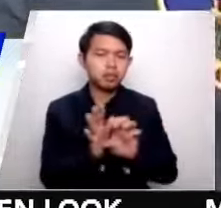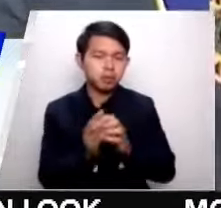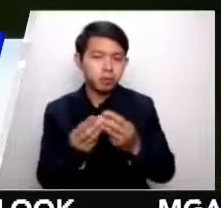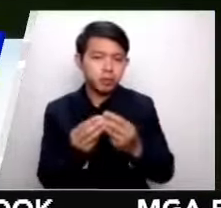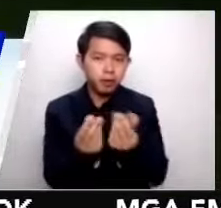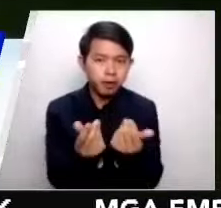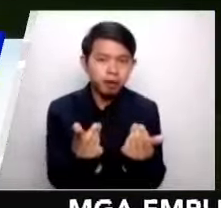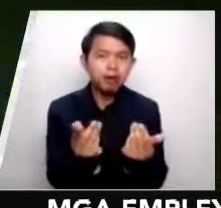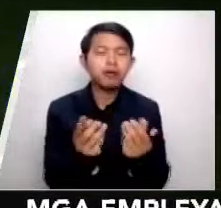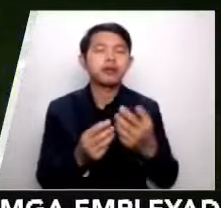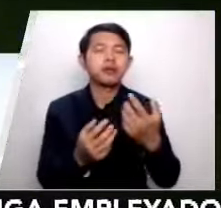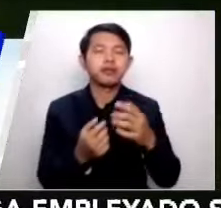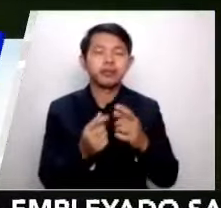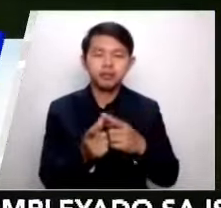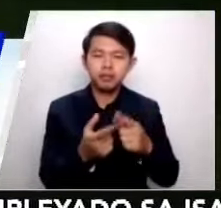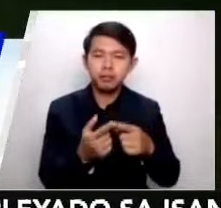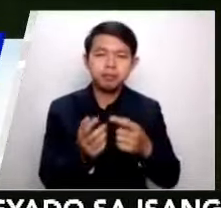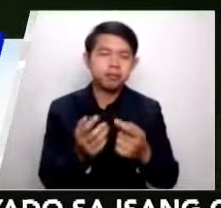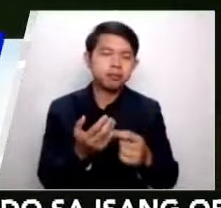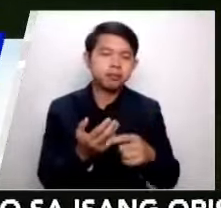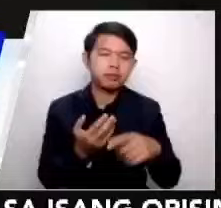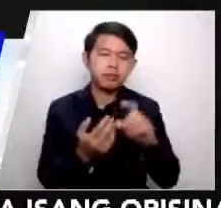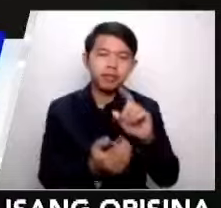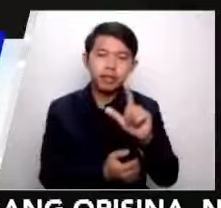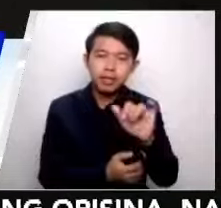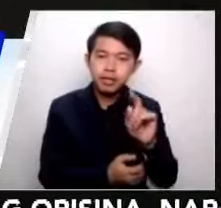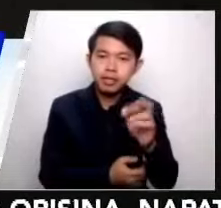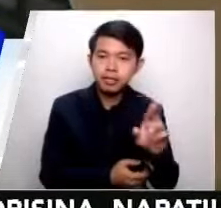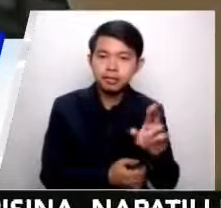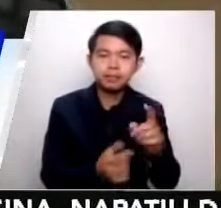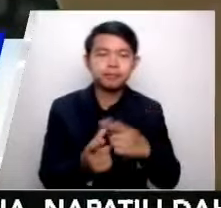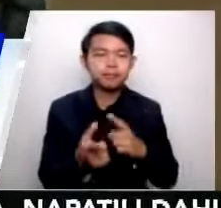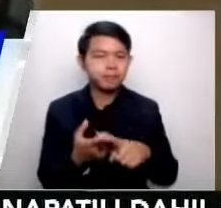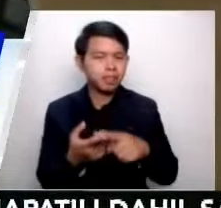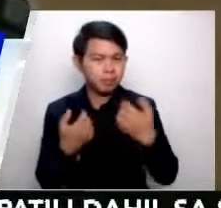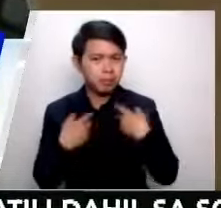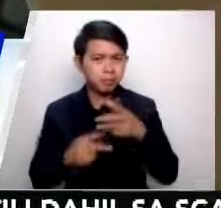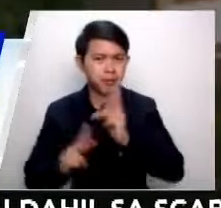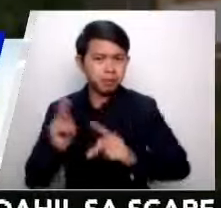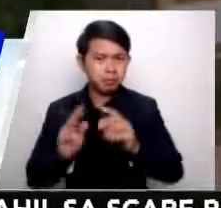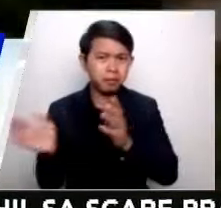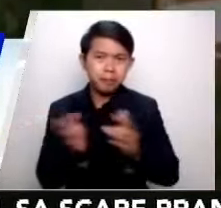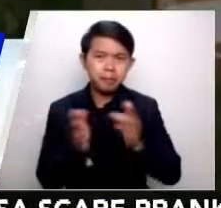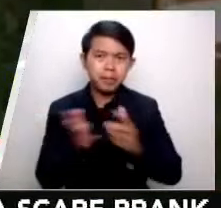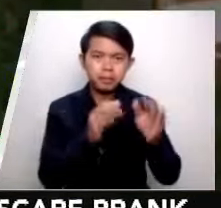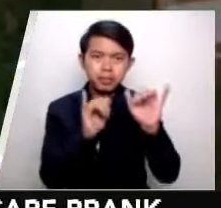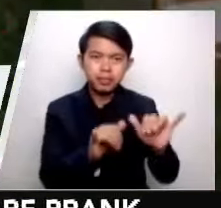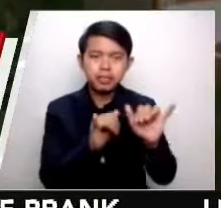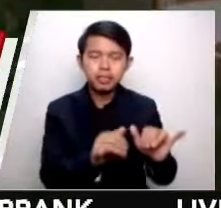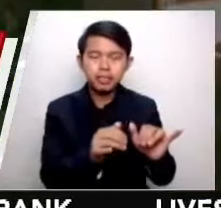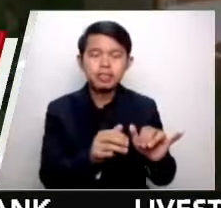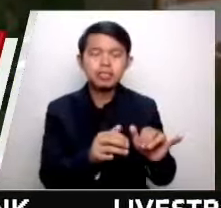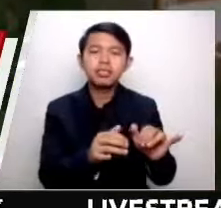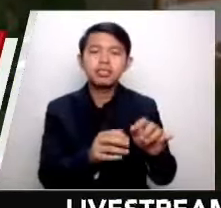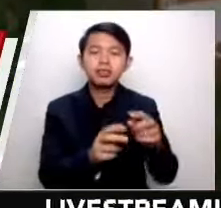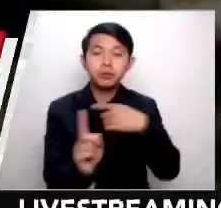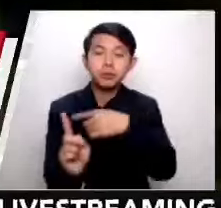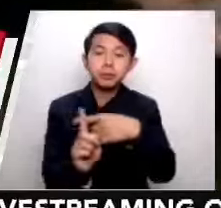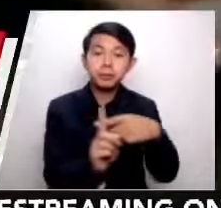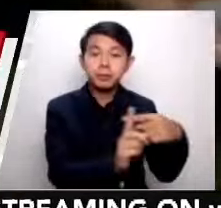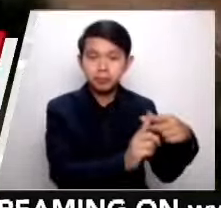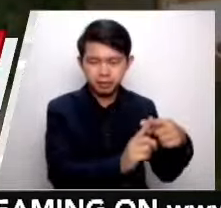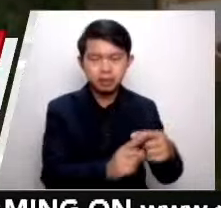din. May mga pamilyang planong mag-overnight sa tabi ng puntod na kanilang mamahal sa buhay. Nag-setup na lang kami ng simpleng tent, maliit